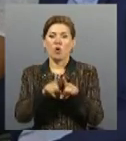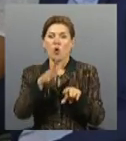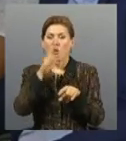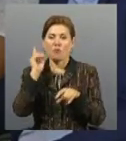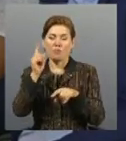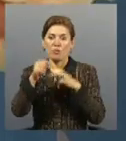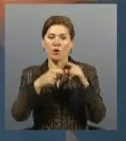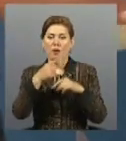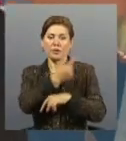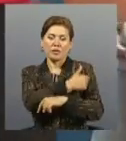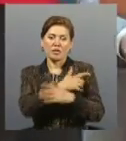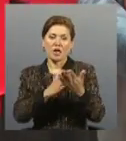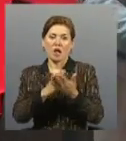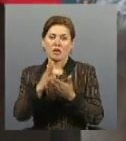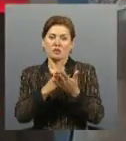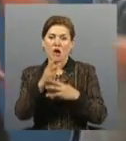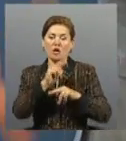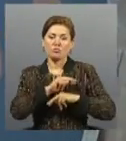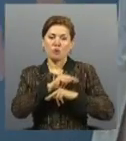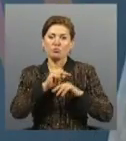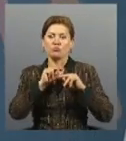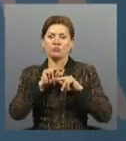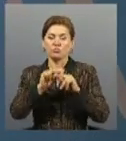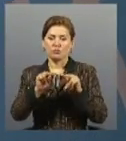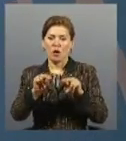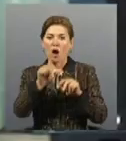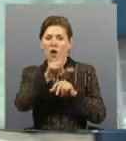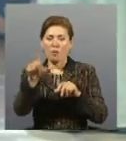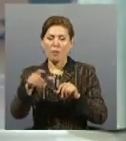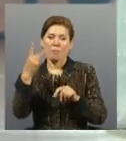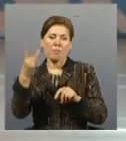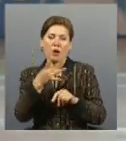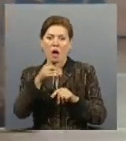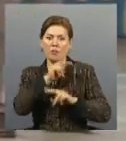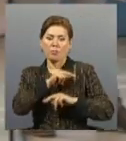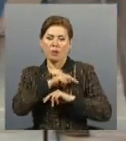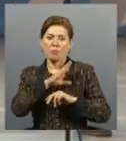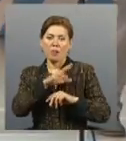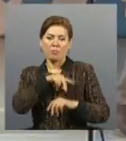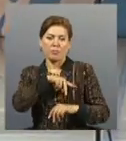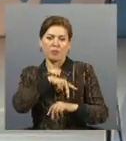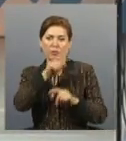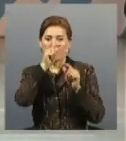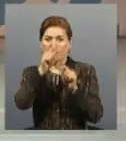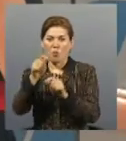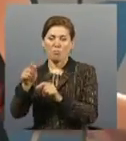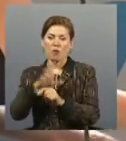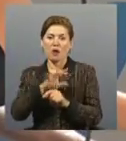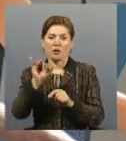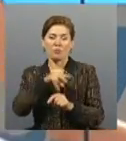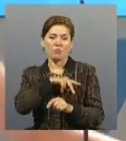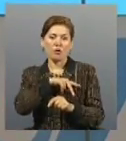бойы медицина саласында адал қызмет атқарып жүргендерді алғаш рет еңбек ардагері медальмен марапаттады.